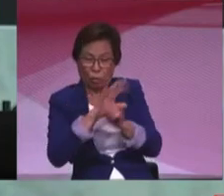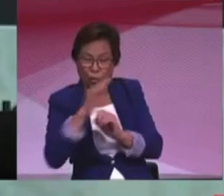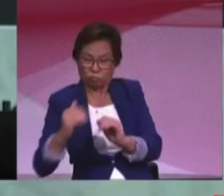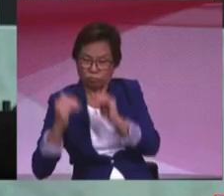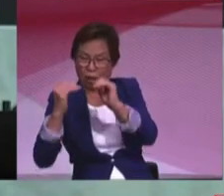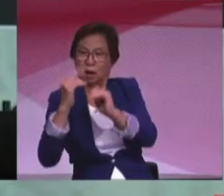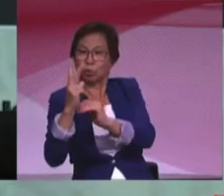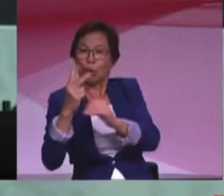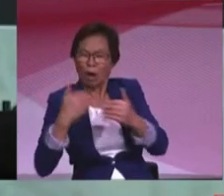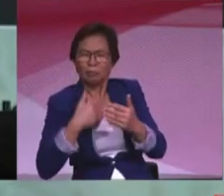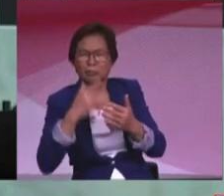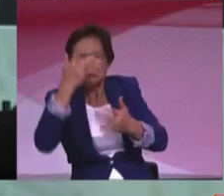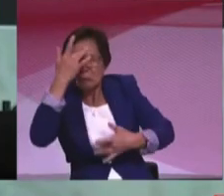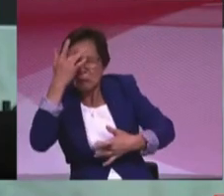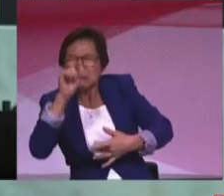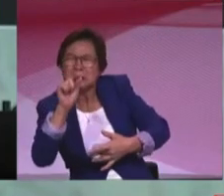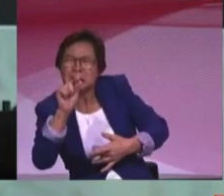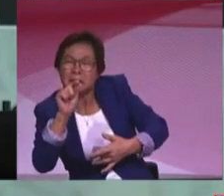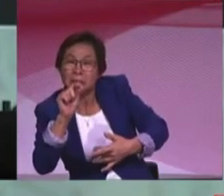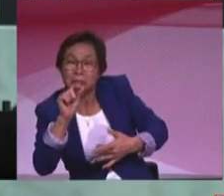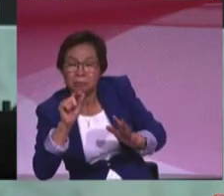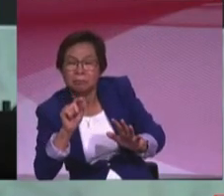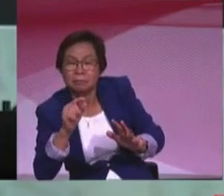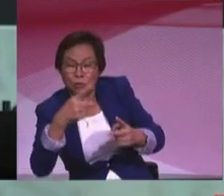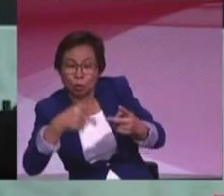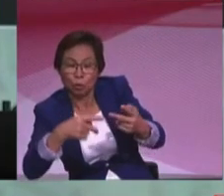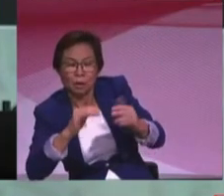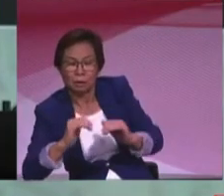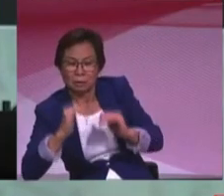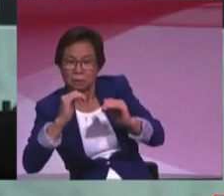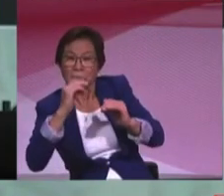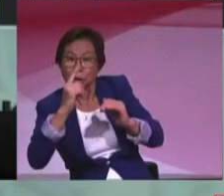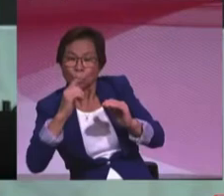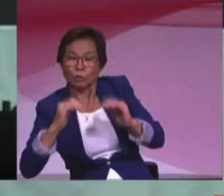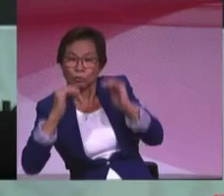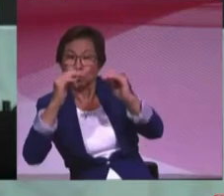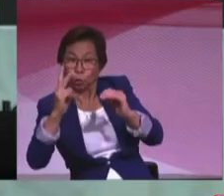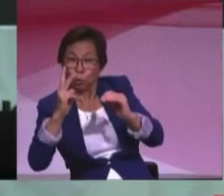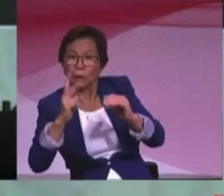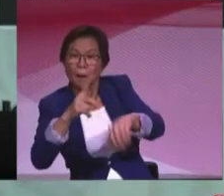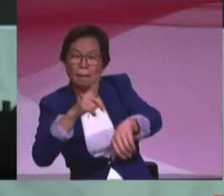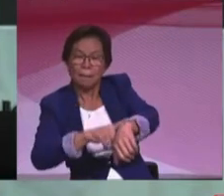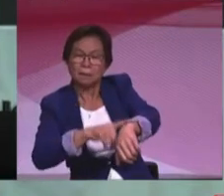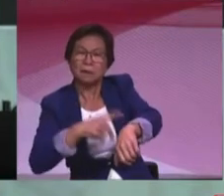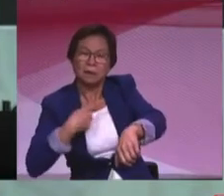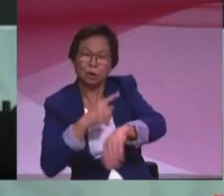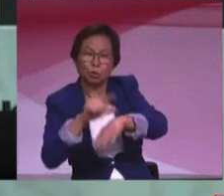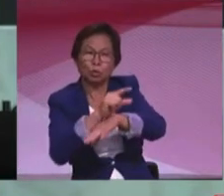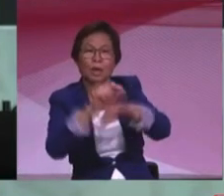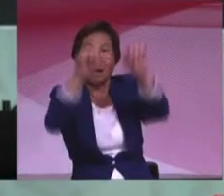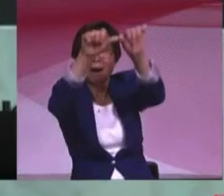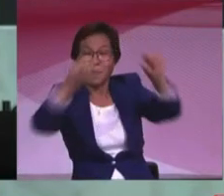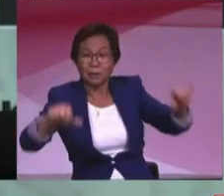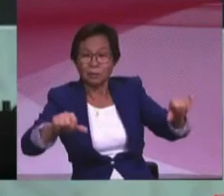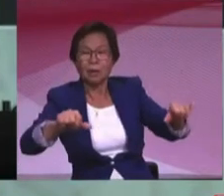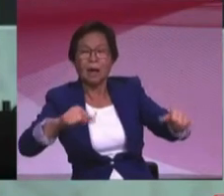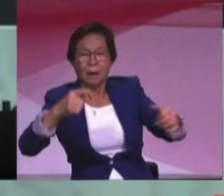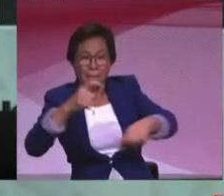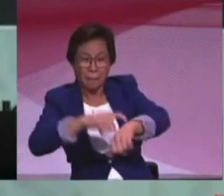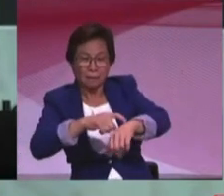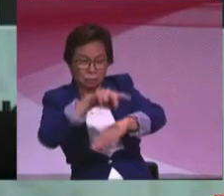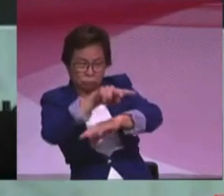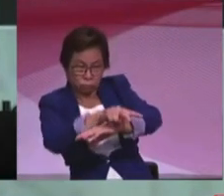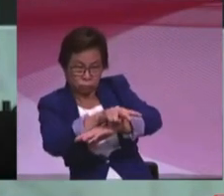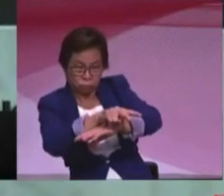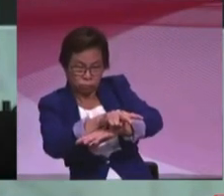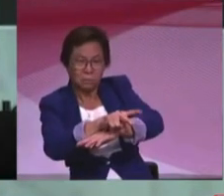2 yang ada gejala ringan. Iaitu kita menggunakan ketika kita menjalankan kawalan untuk